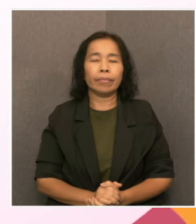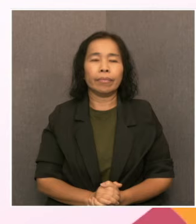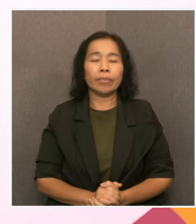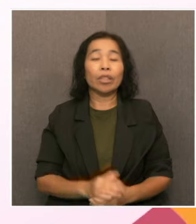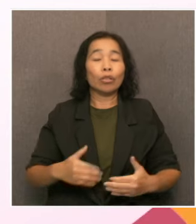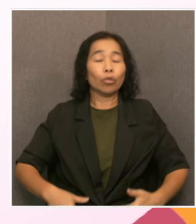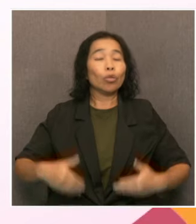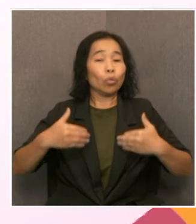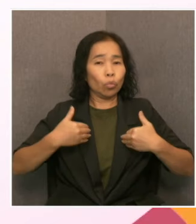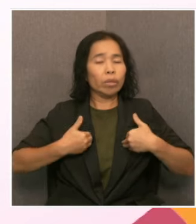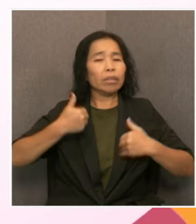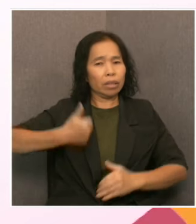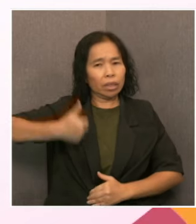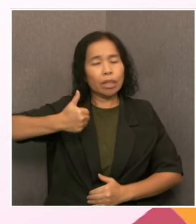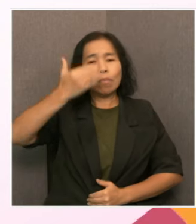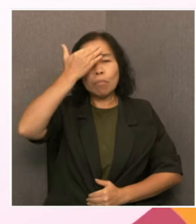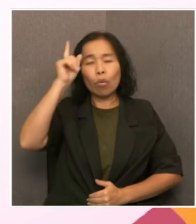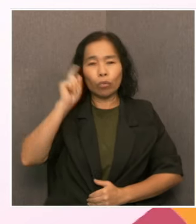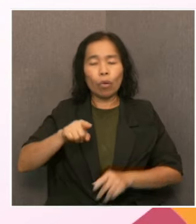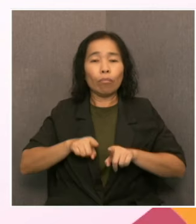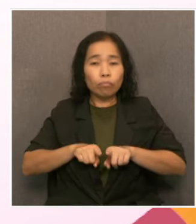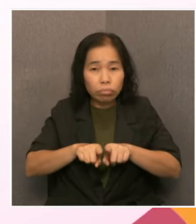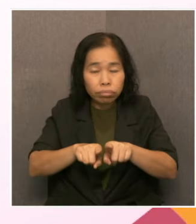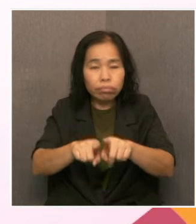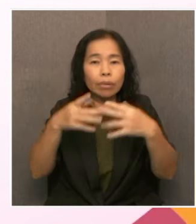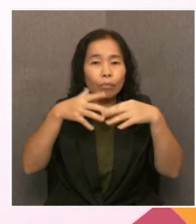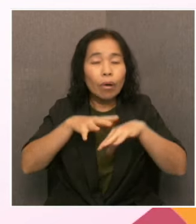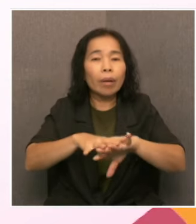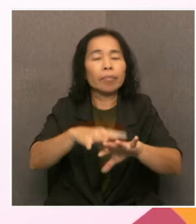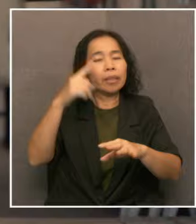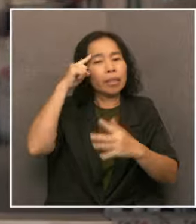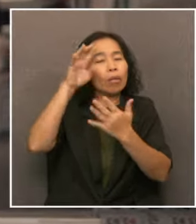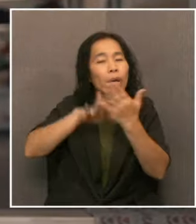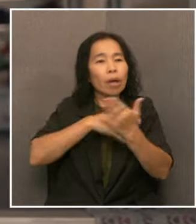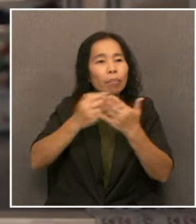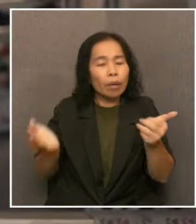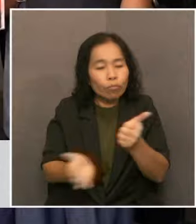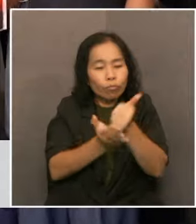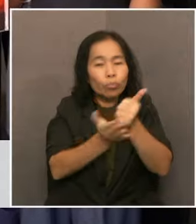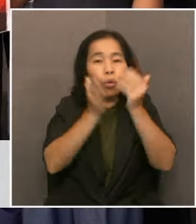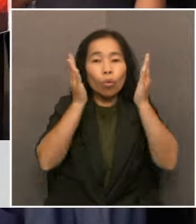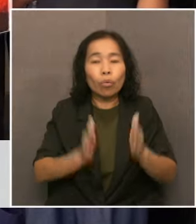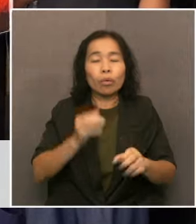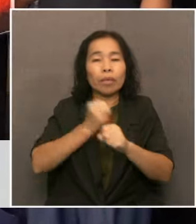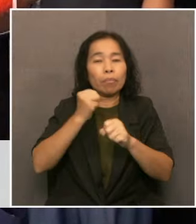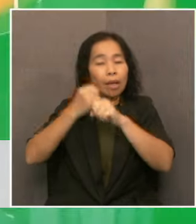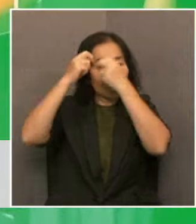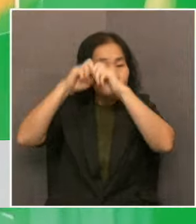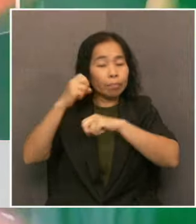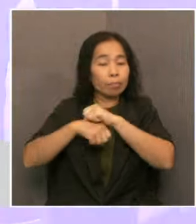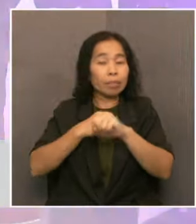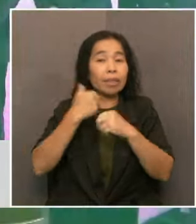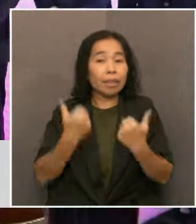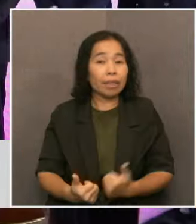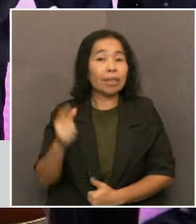ชีวิตดีย่งกวาเมอเราเก้าไปดวยกันแนวคดสำคญทจะช่วยยกระดับคุณภาชีวตบุคคลออรทิสตกในปีนี้โย